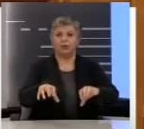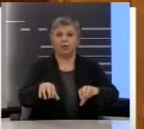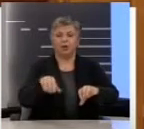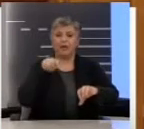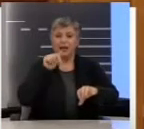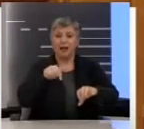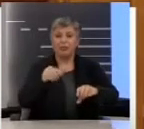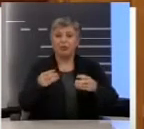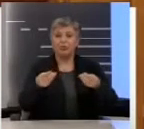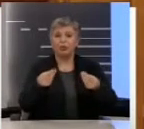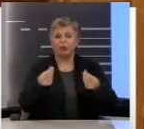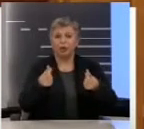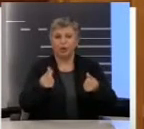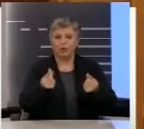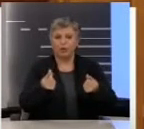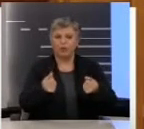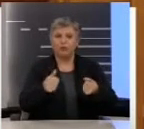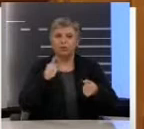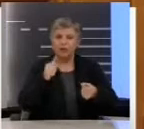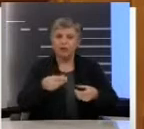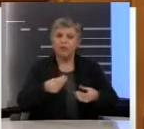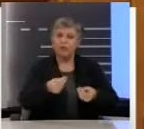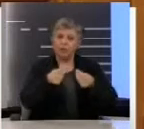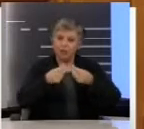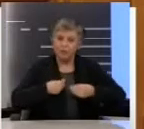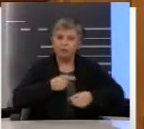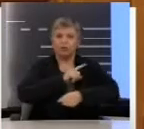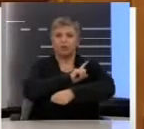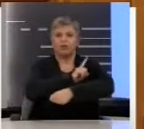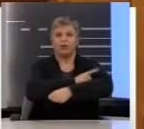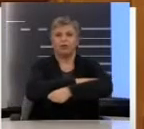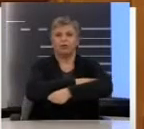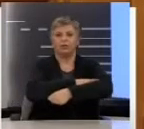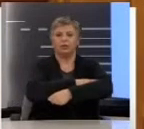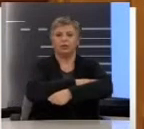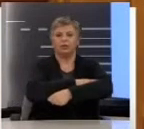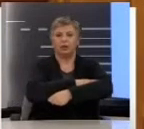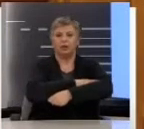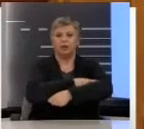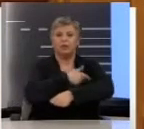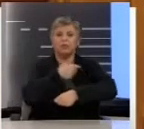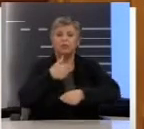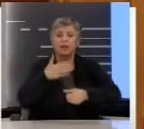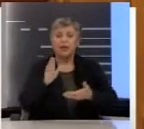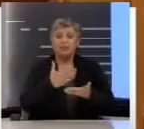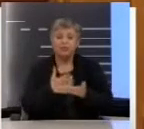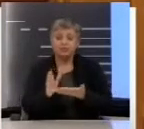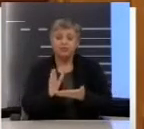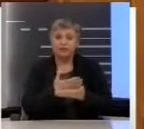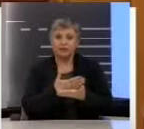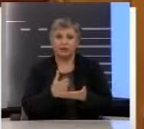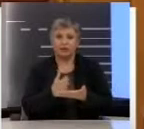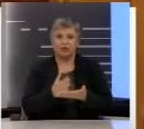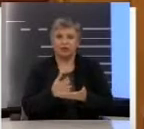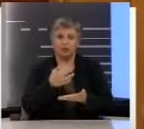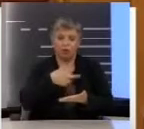δώσει τη δυνατότητα, και είναι μπροστά η συζήτηση αυτή, να ξεκαθαρίσουμε